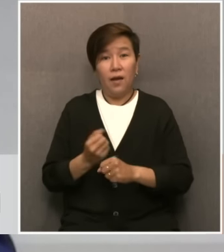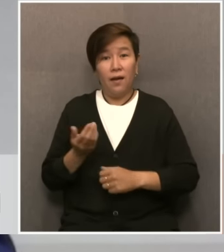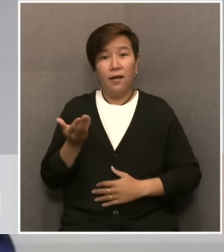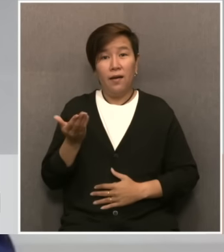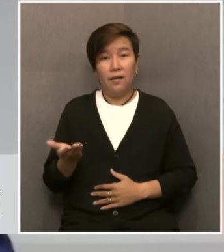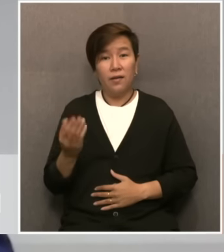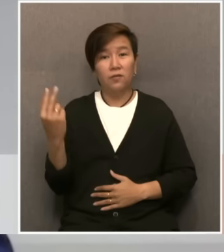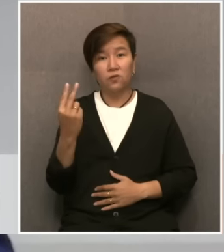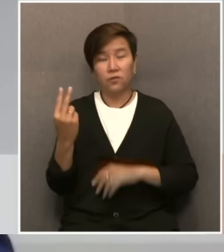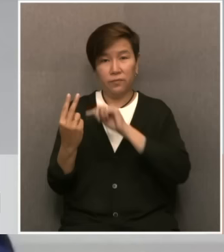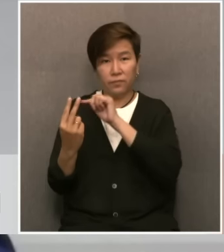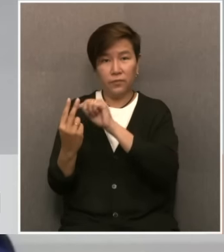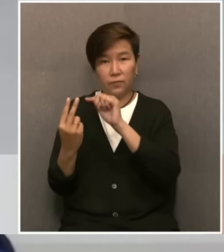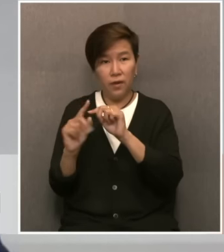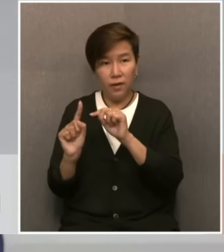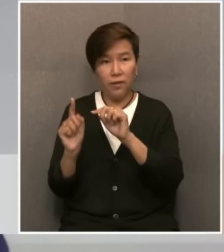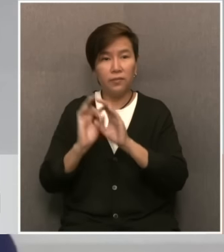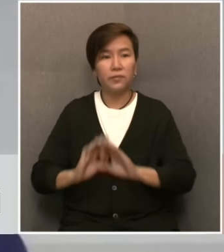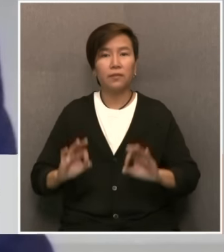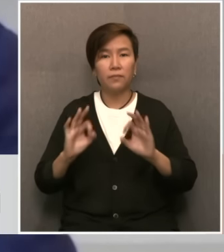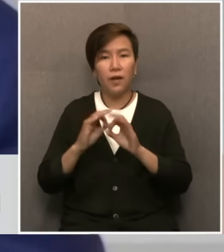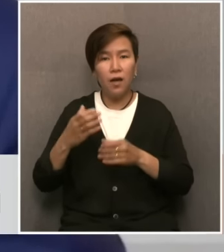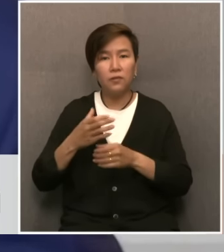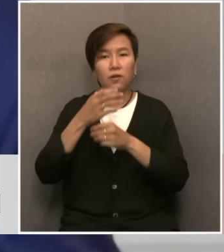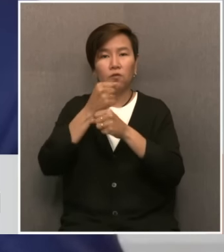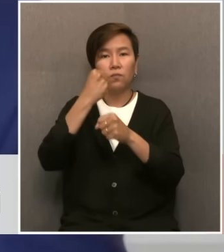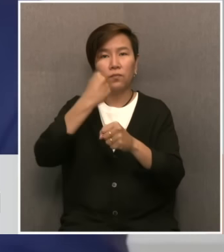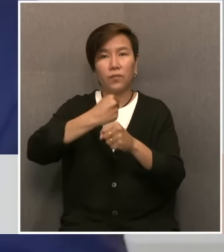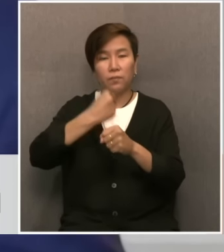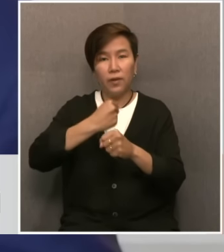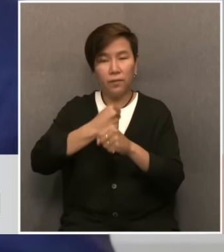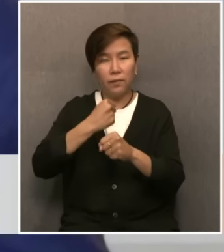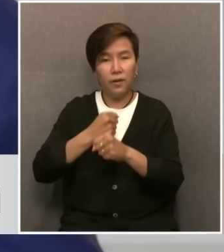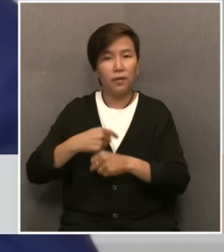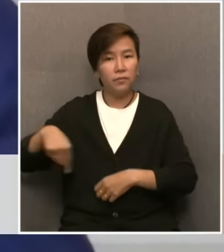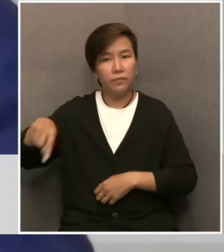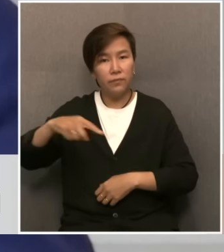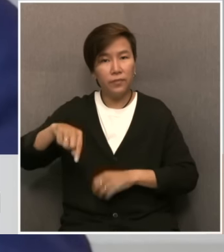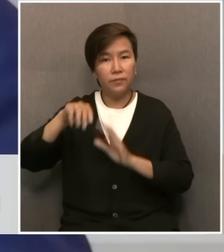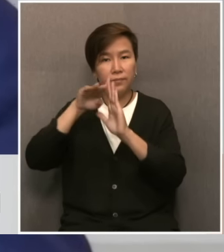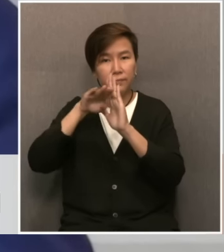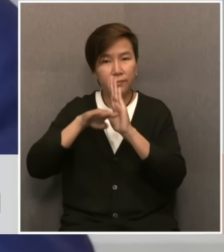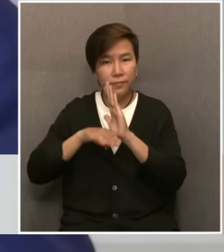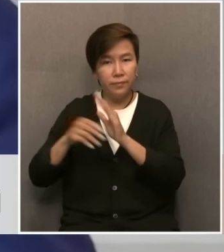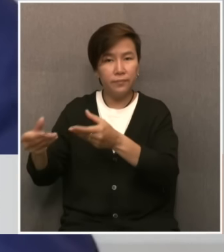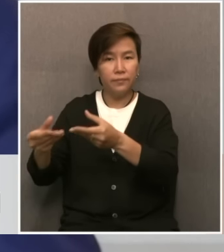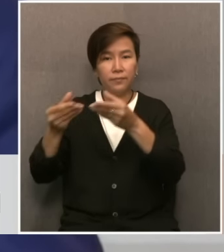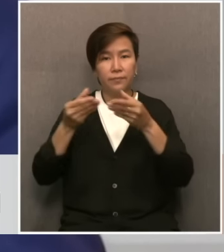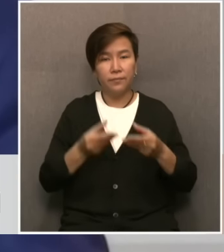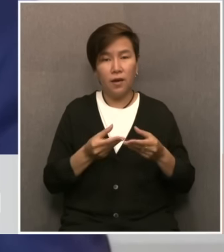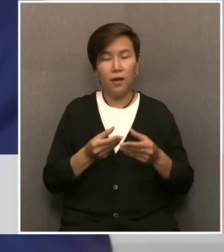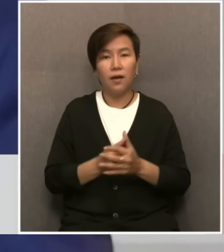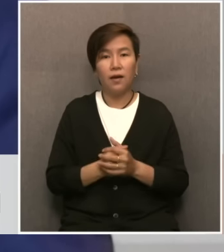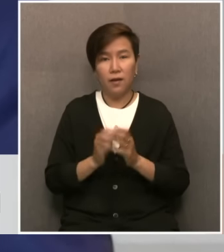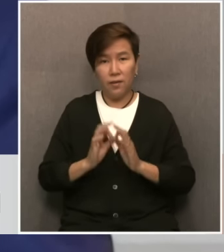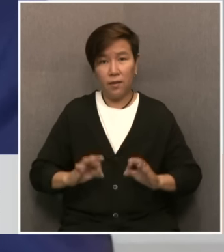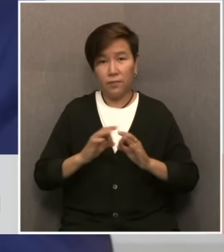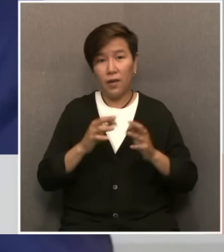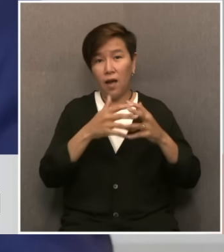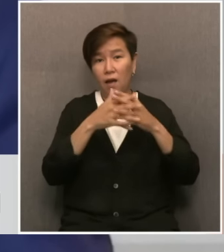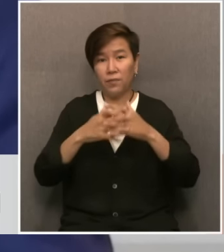ามาสวามีว่าต้องสรุปงานภารกิจของพวกเขาในหน่วยงานใหม่นี้ภายในวันชาติสหรัฐน